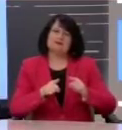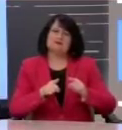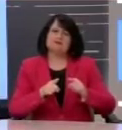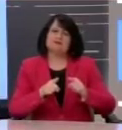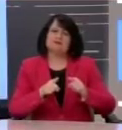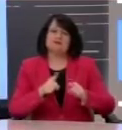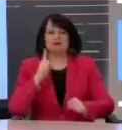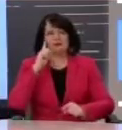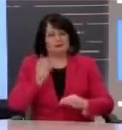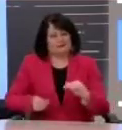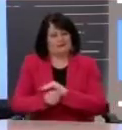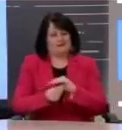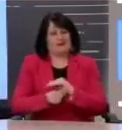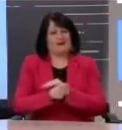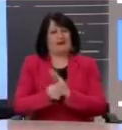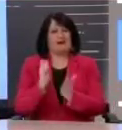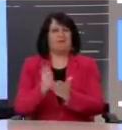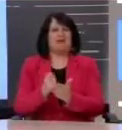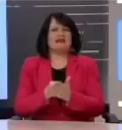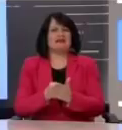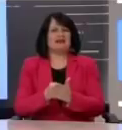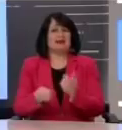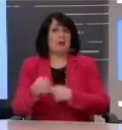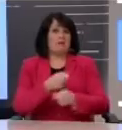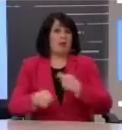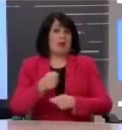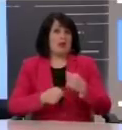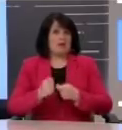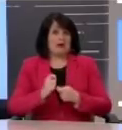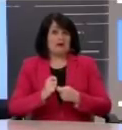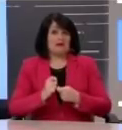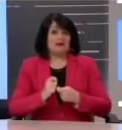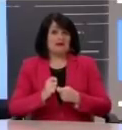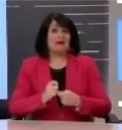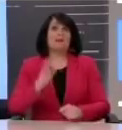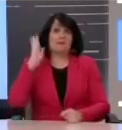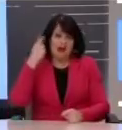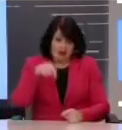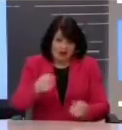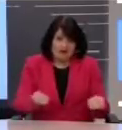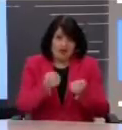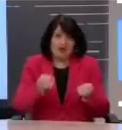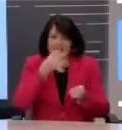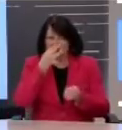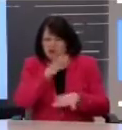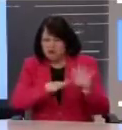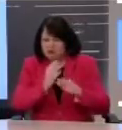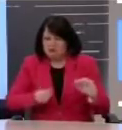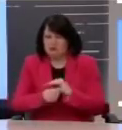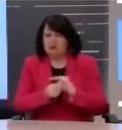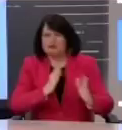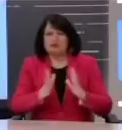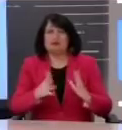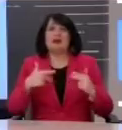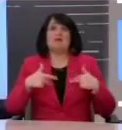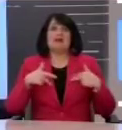να παίρνουν μίζες ή να κάνουν business, διότι αυτό συνέβη στο παρελθόν, όσο εμείς είμαστε κυβέρνηση